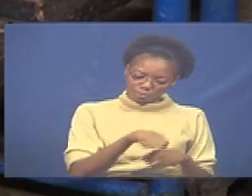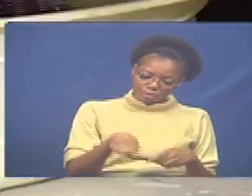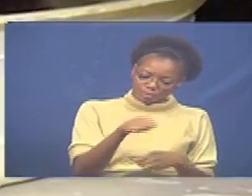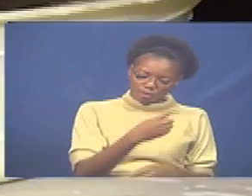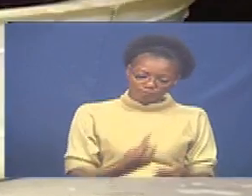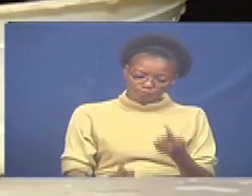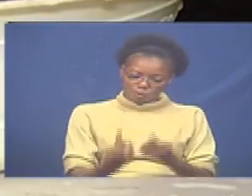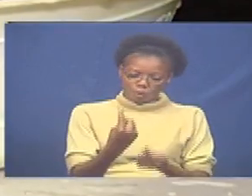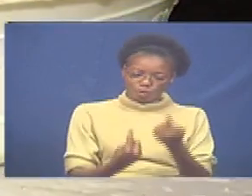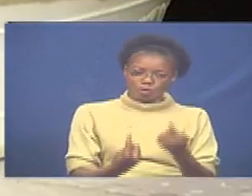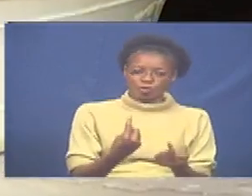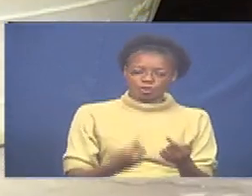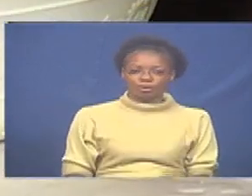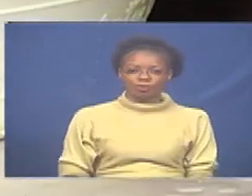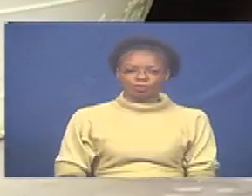kukaanga.